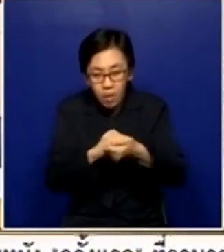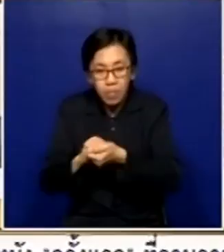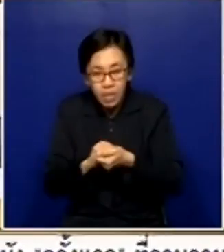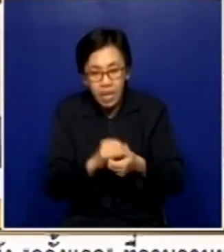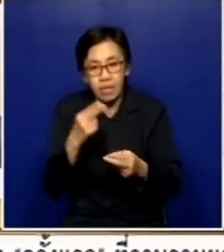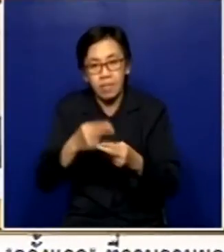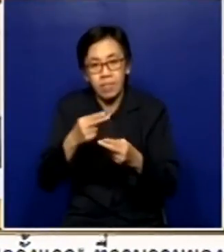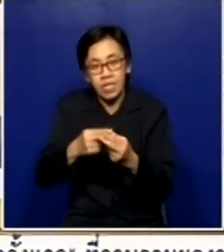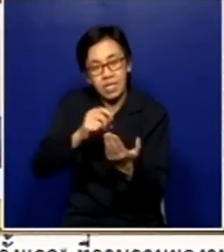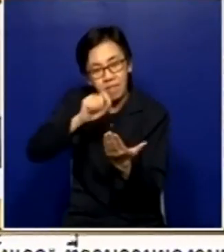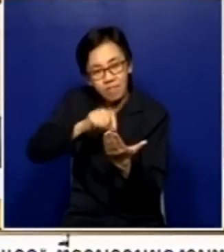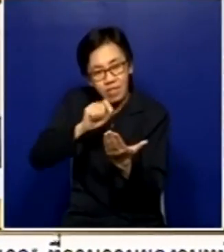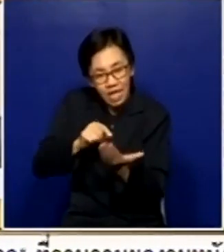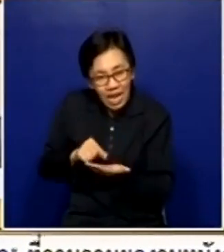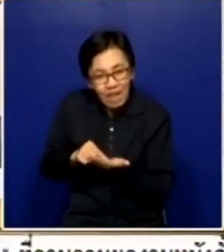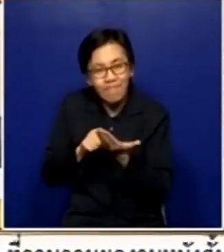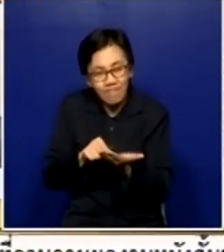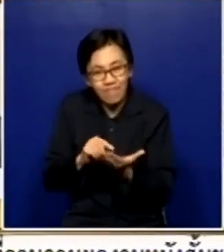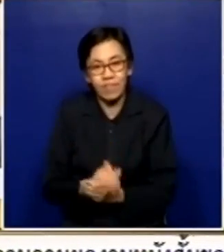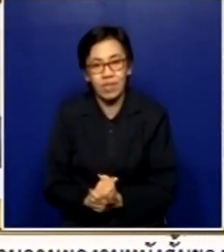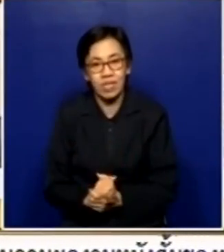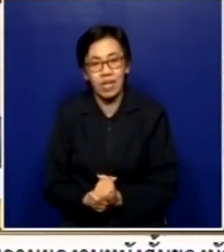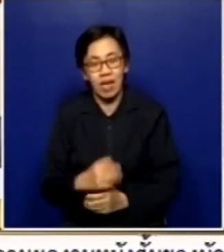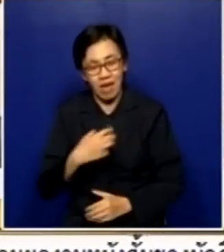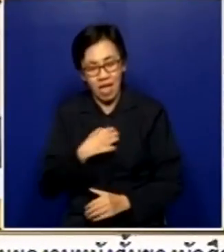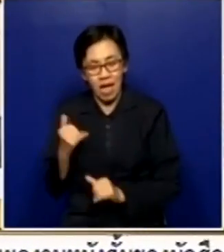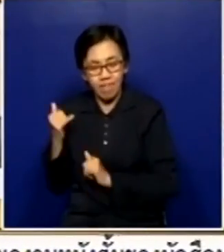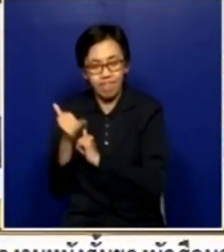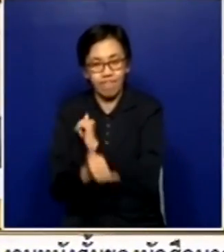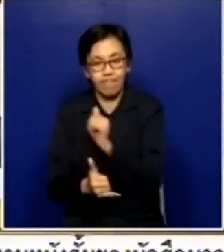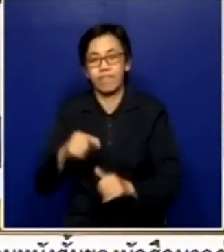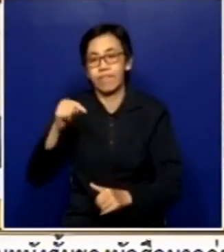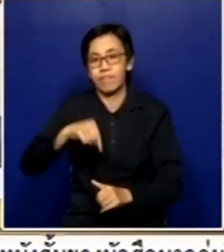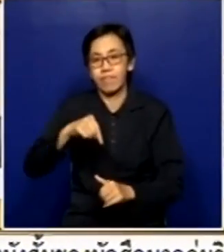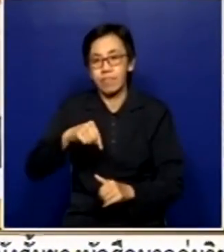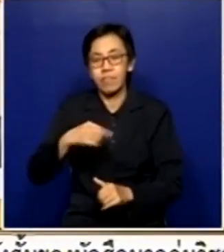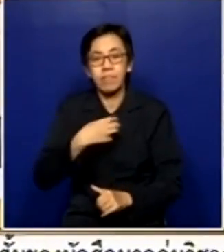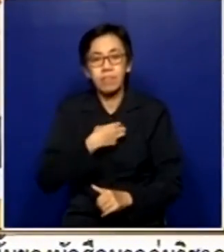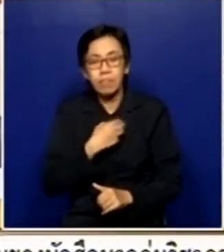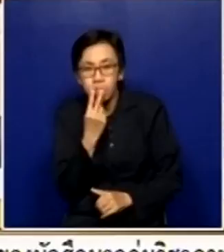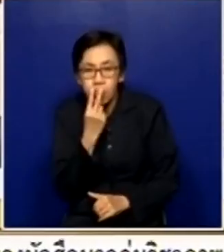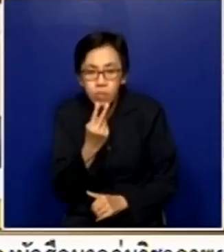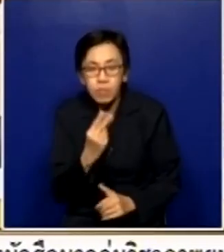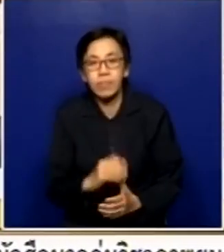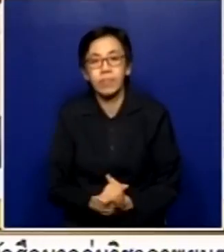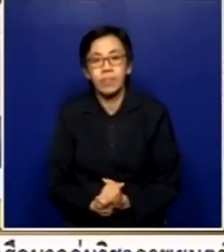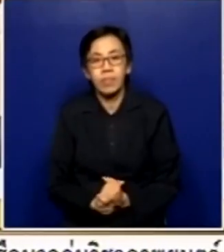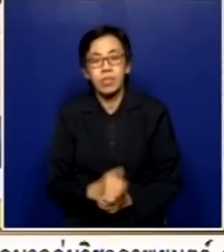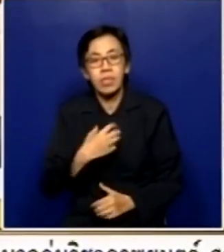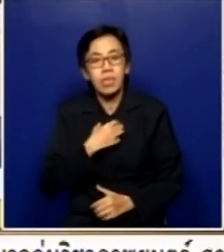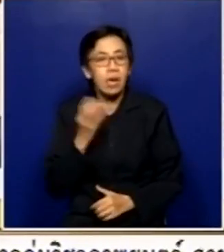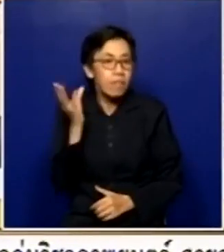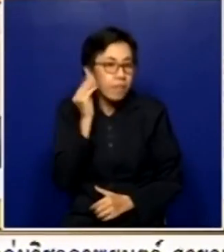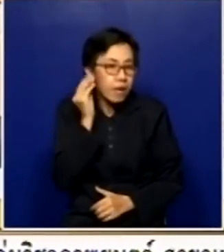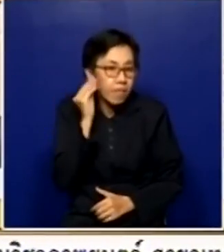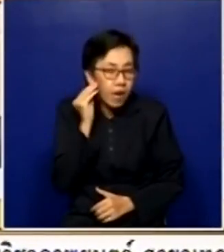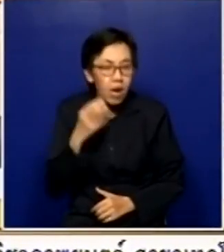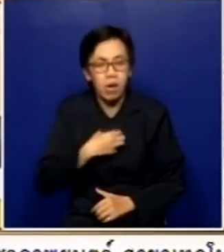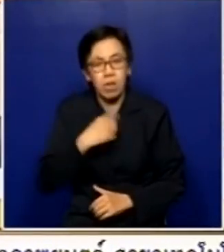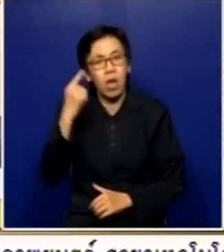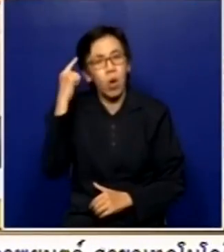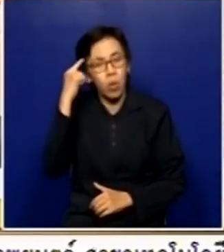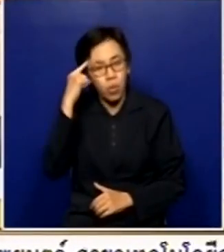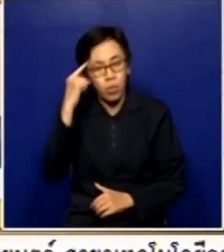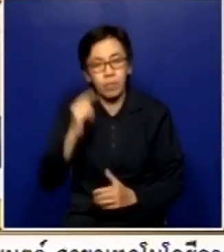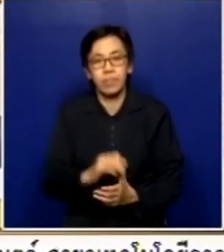แล้วก็วันนี้เขาตั้งใจมาที่รัฐสภาแห่งนี้เพื่อมาติดตามรับฟังอยากรู้ว่า